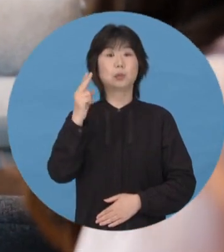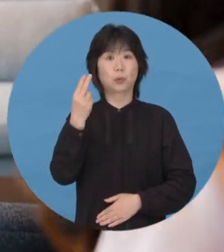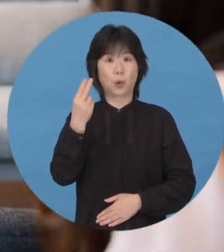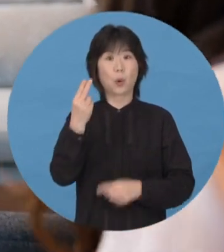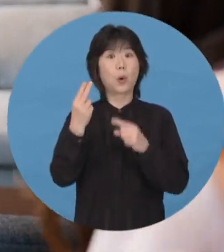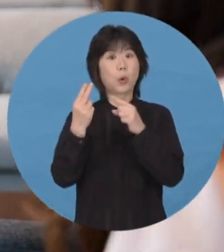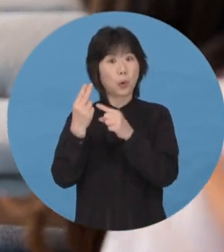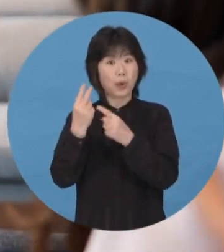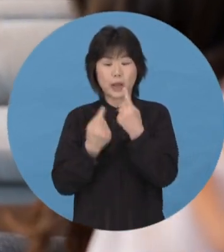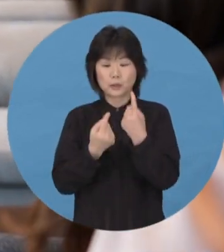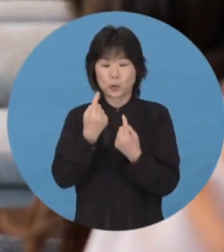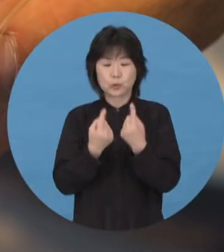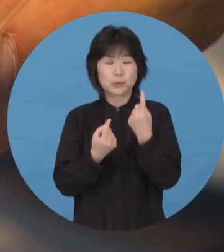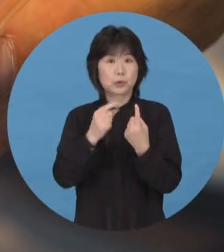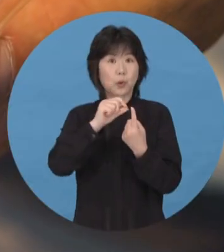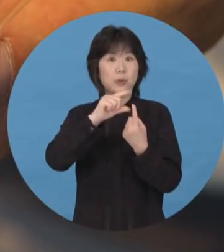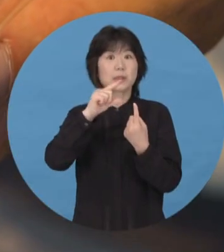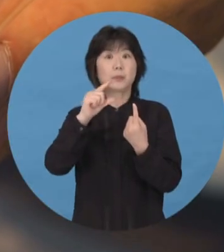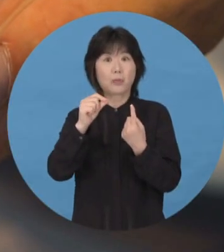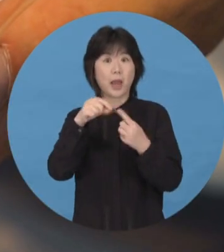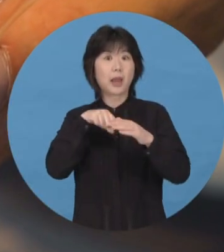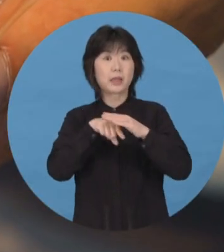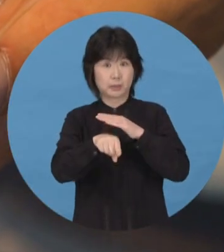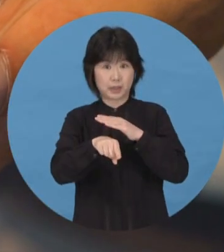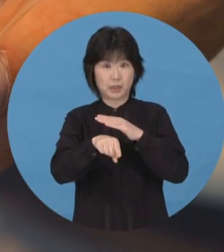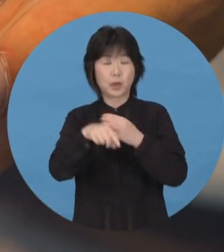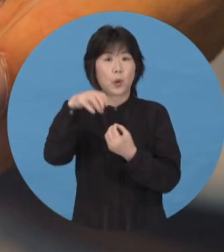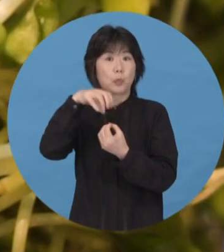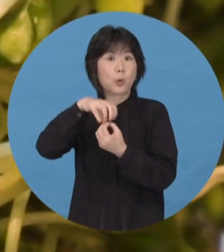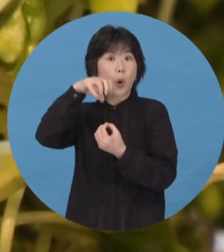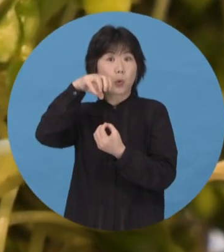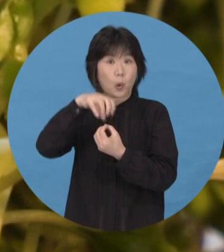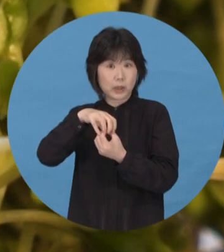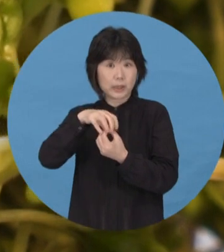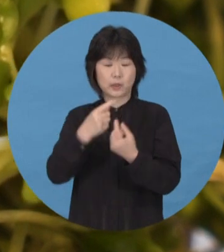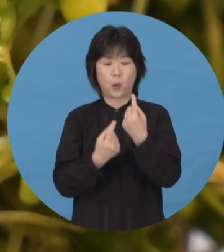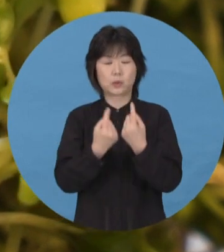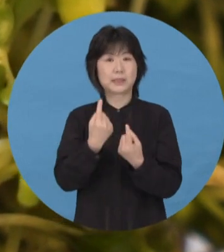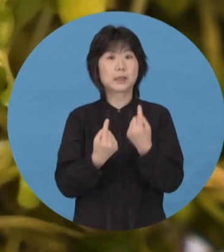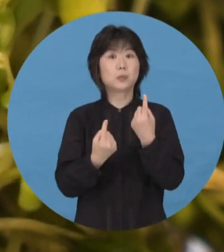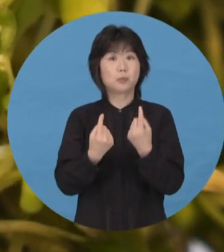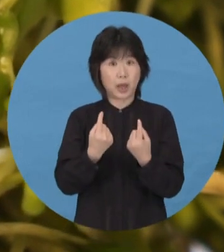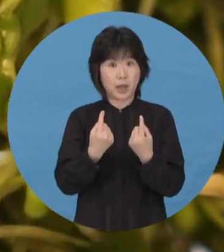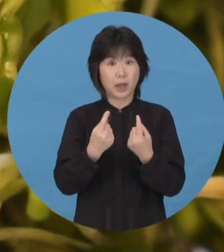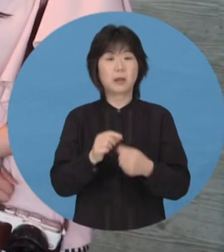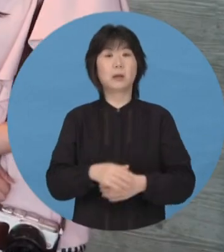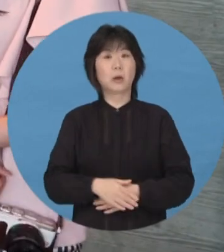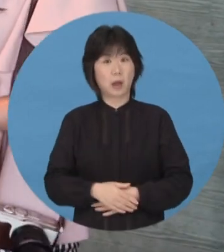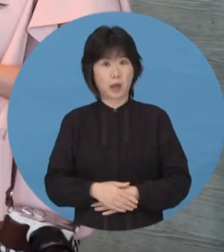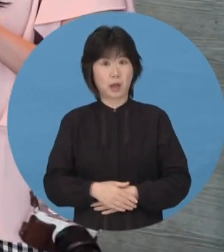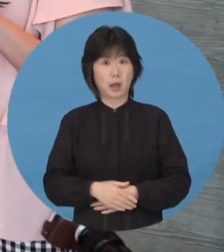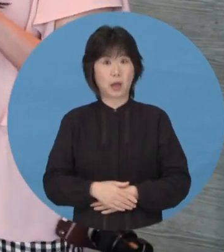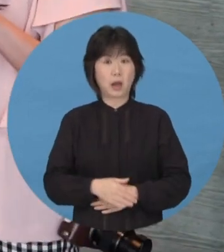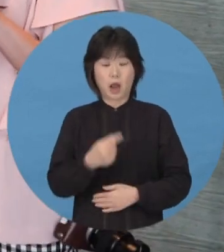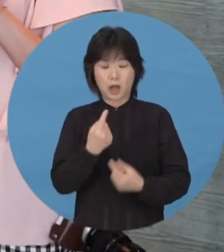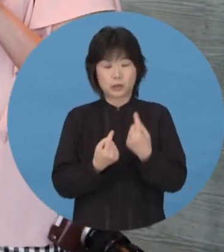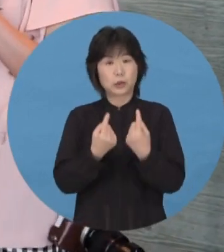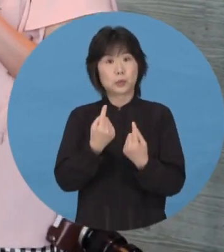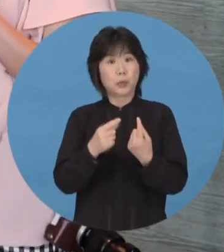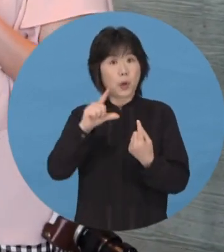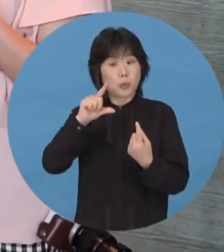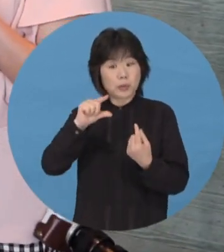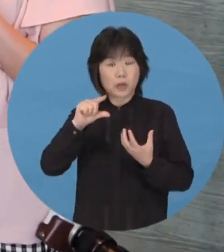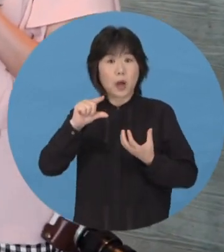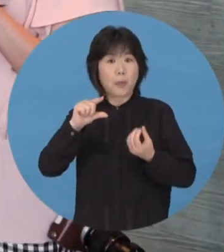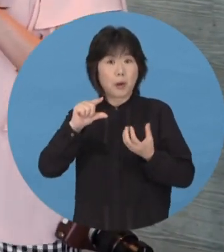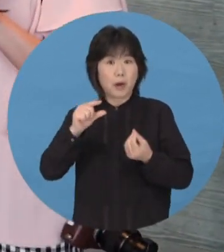んですけども、ブロッコリーのスプラウト、つまりブロッコリーの新芽になります。 でもどうして新芽の状態